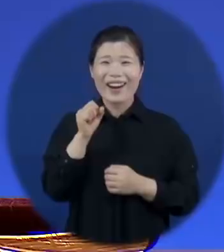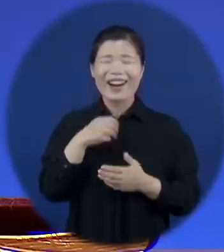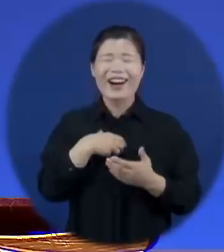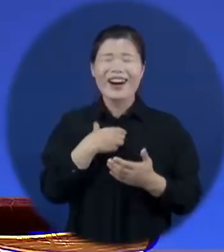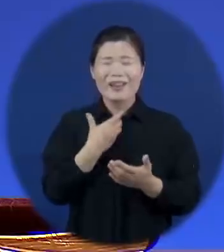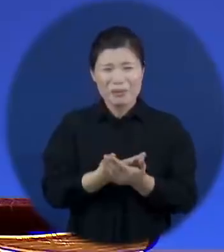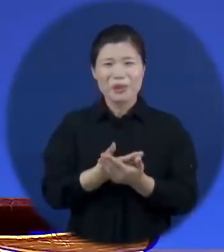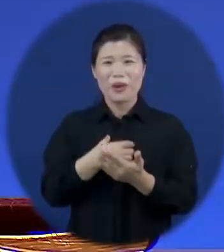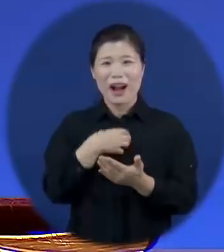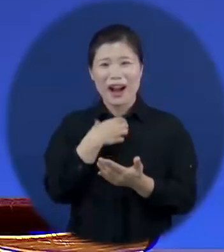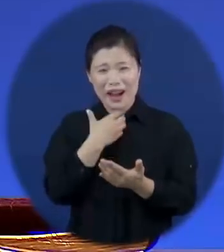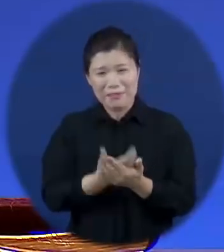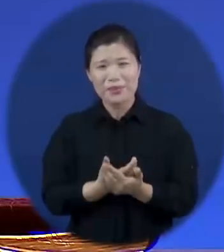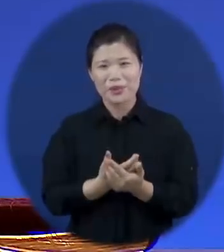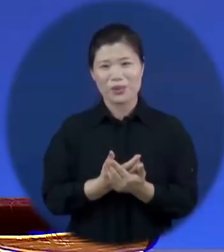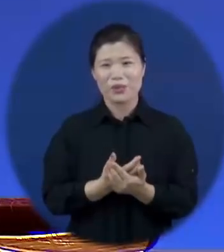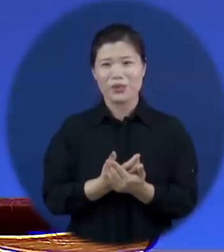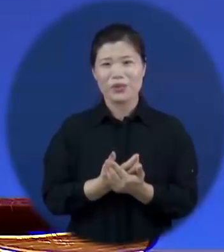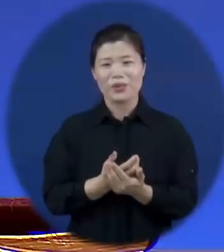그 감동,